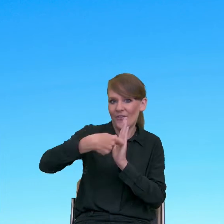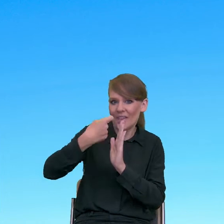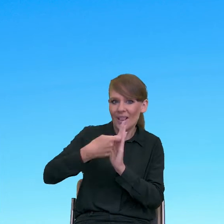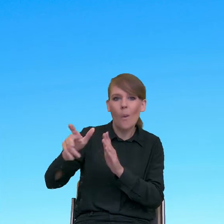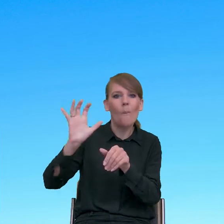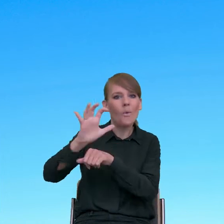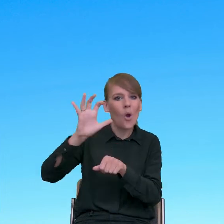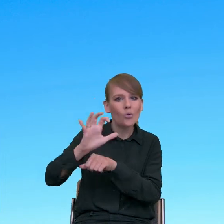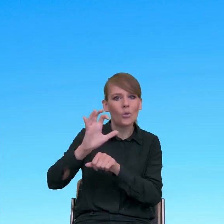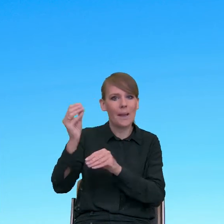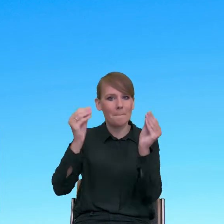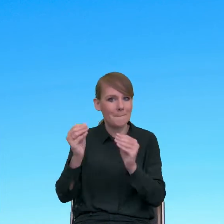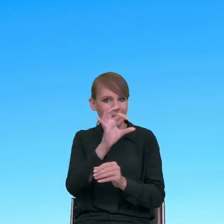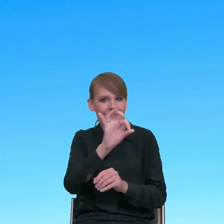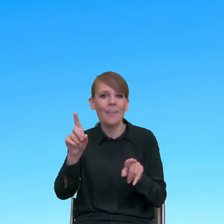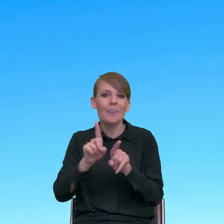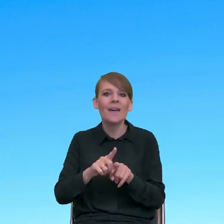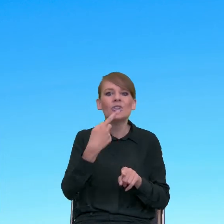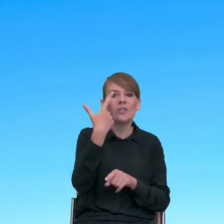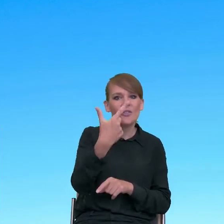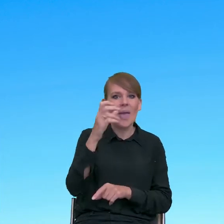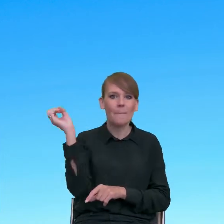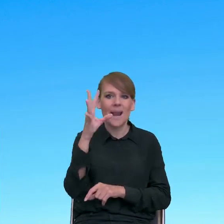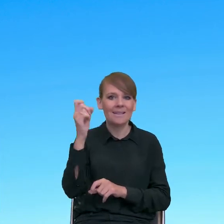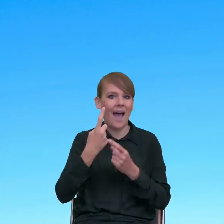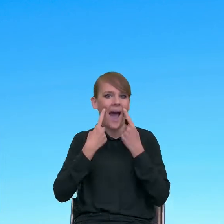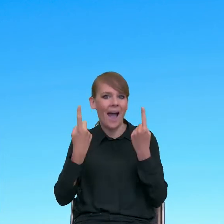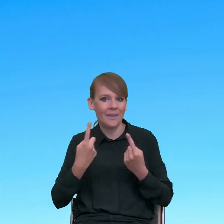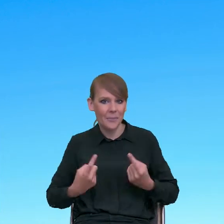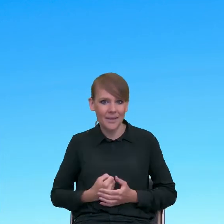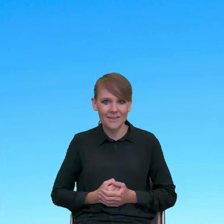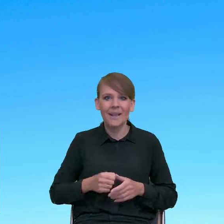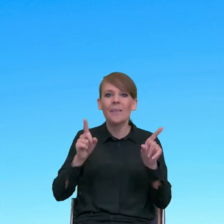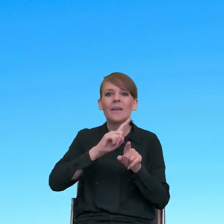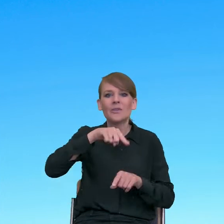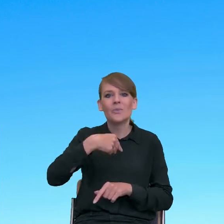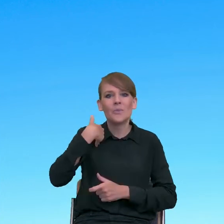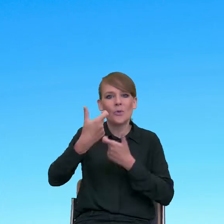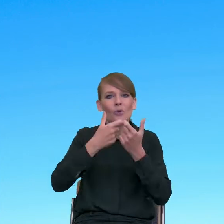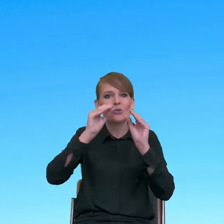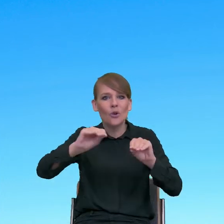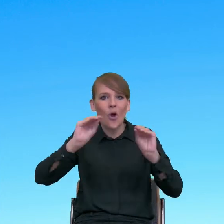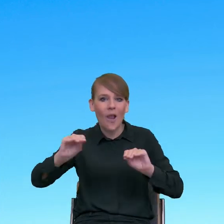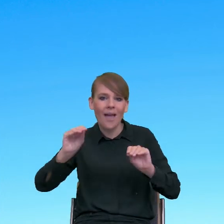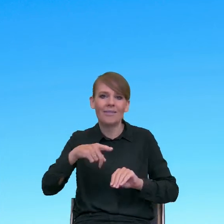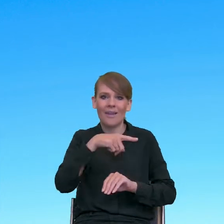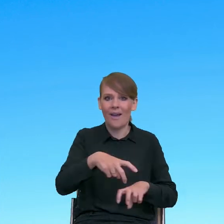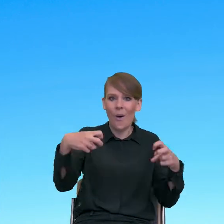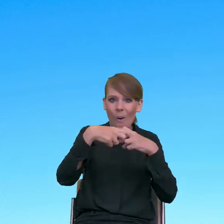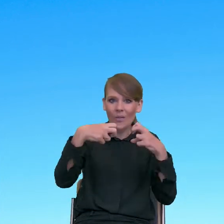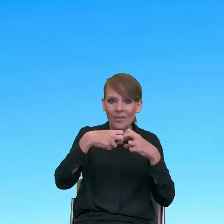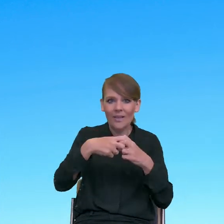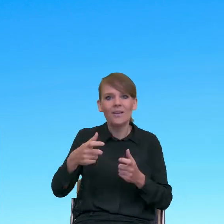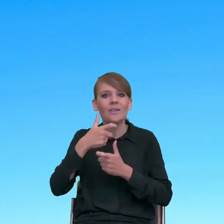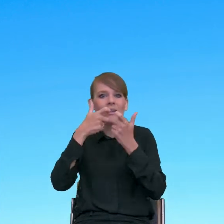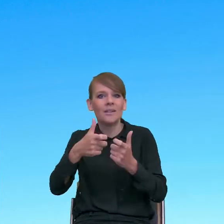wyprodukowane specjalnie, a także 2 animowane prezentacje. Następnie przeprowadziliśmy szkolenia online zgłoszonych dla